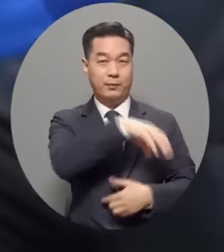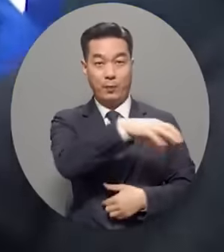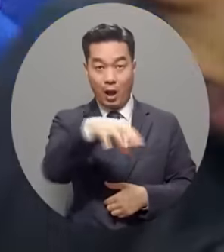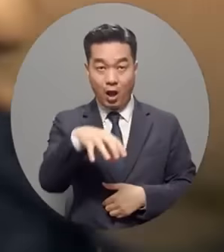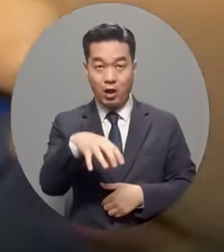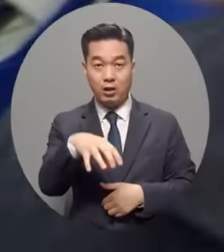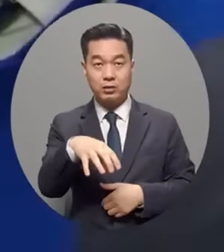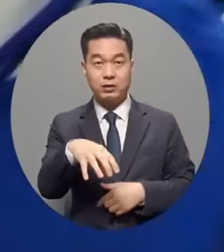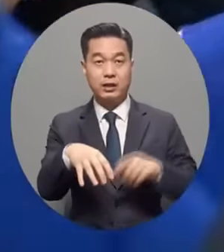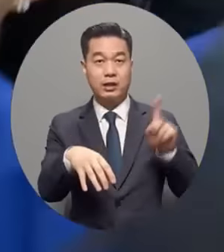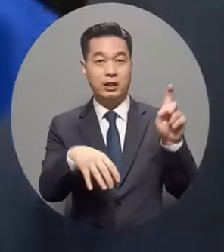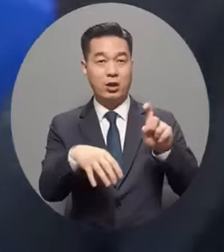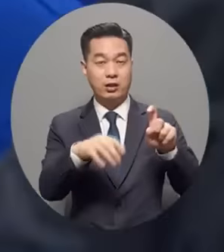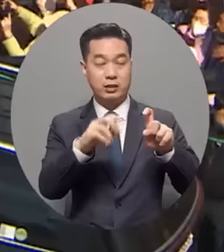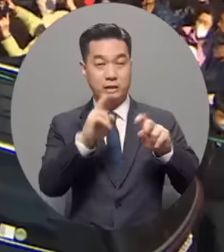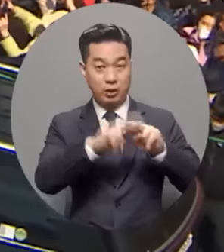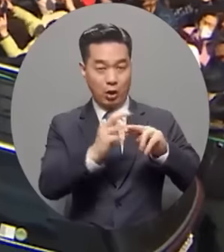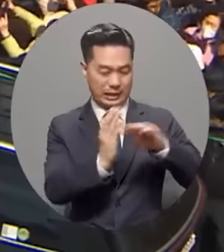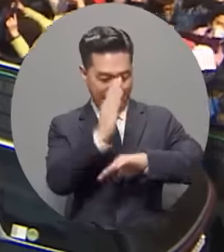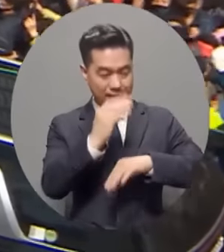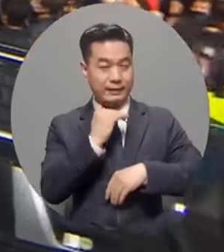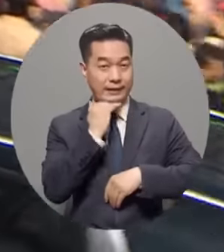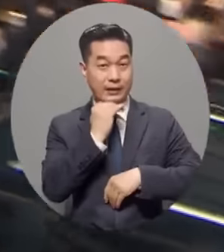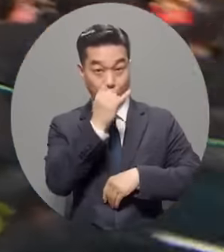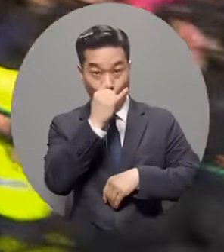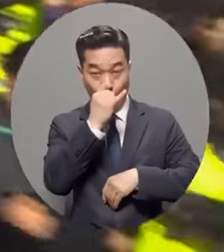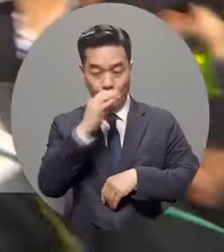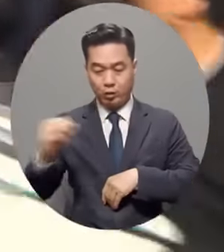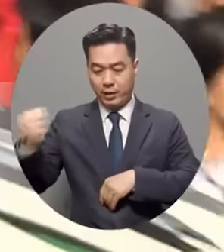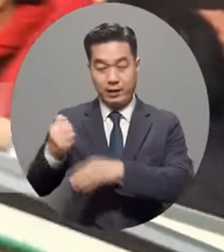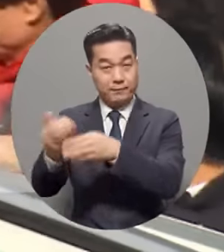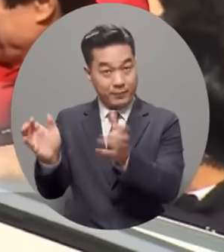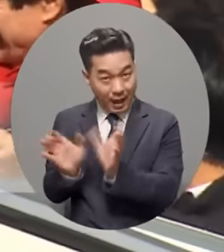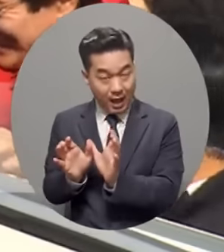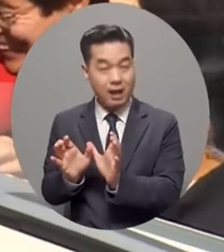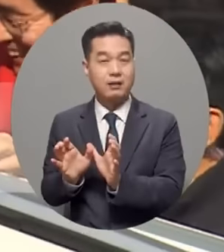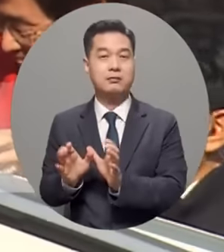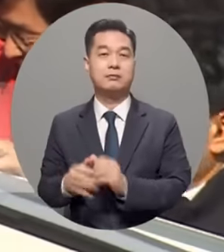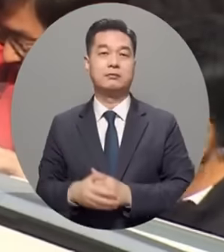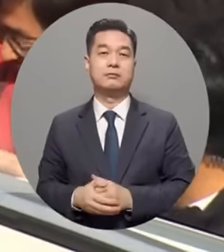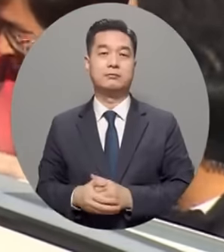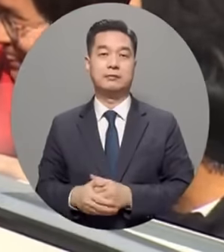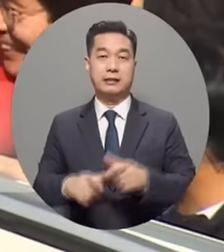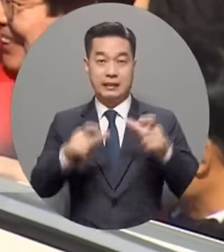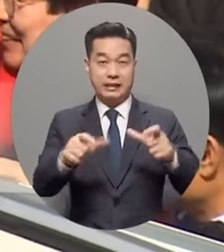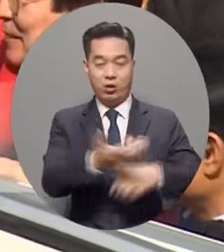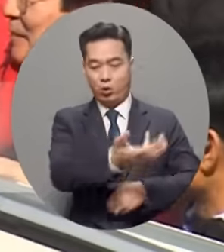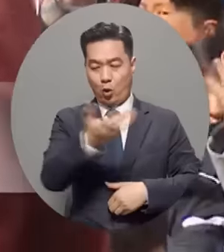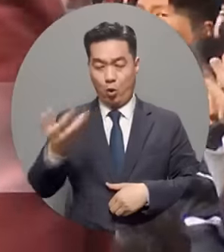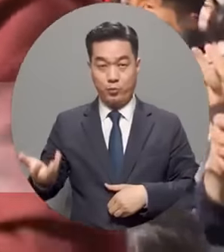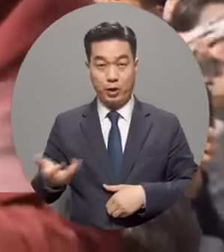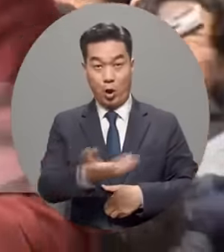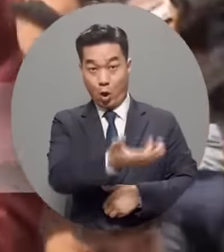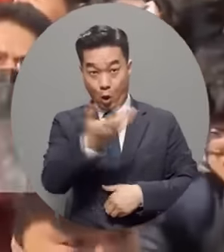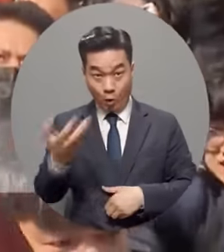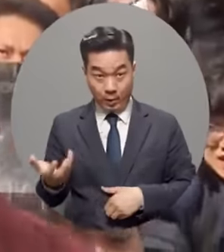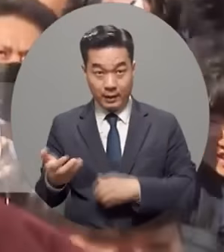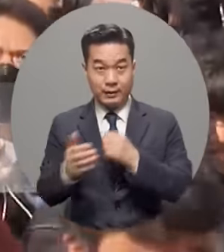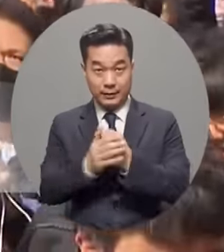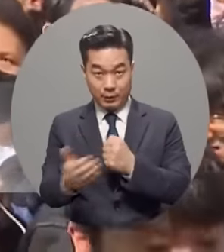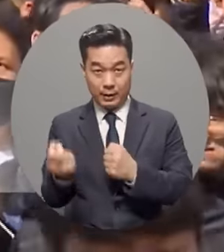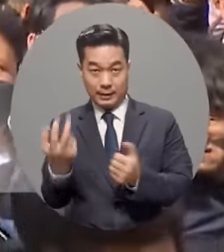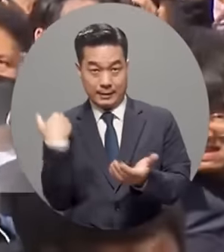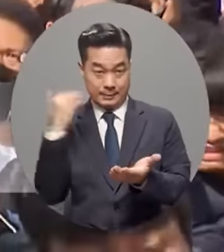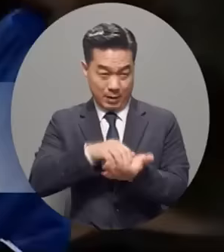자릿수 의석을 목표로 하고 있습니다. 국민의힘이 중진 의원들의 지역구까지 옮기며 특히 낙동강 벨트 탈환을